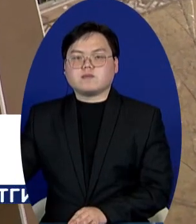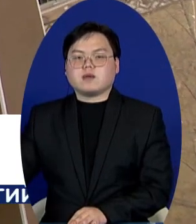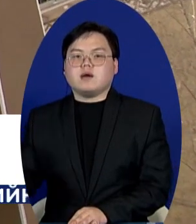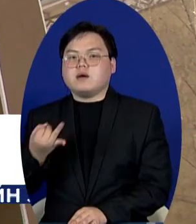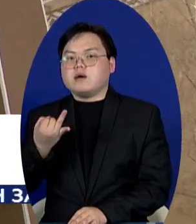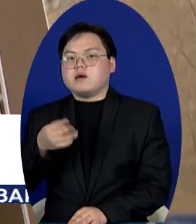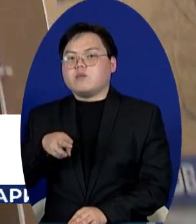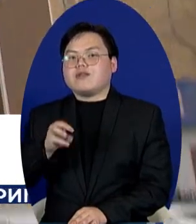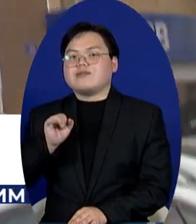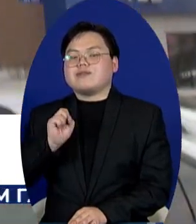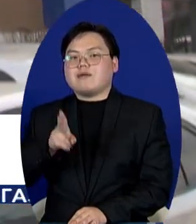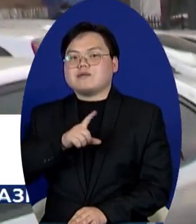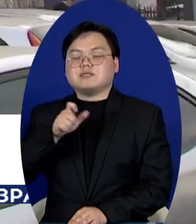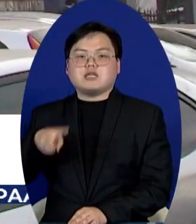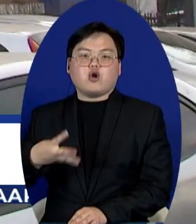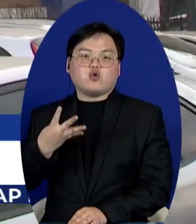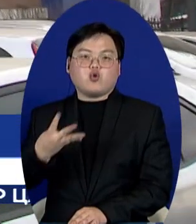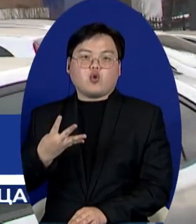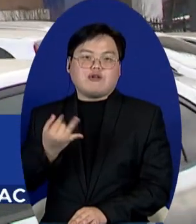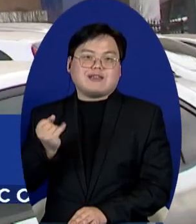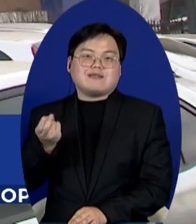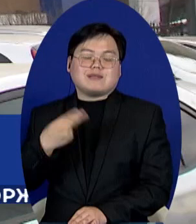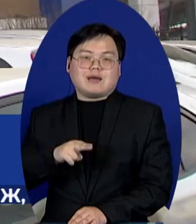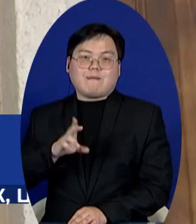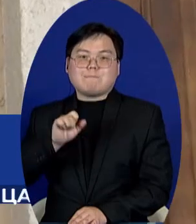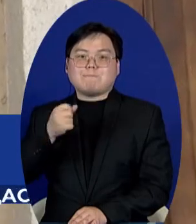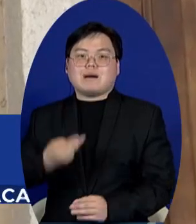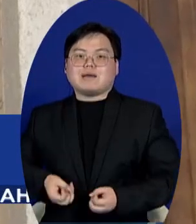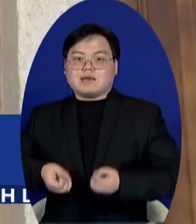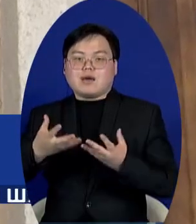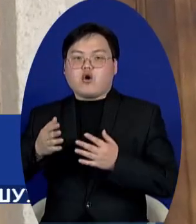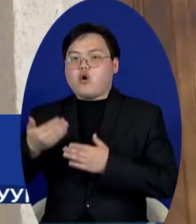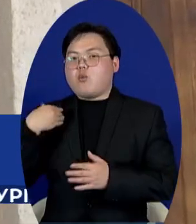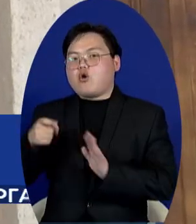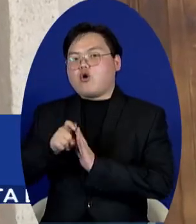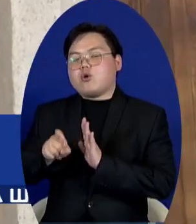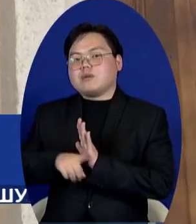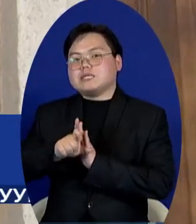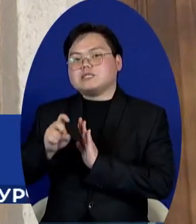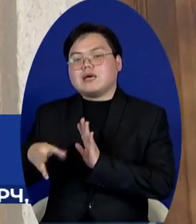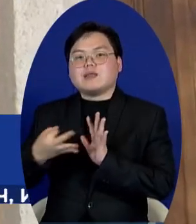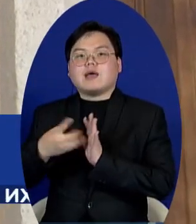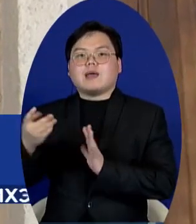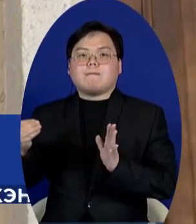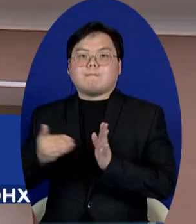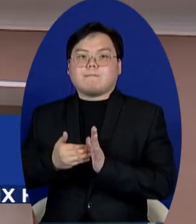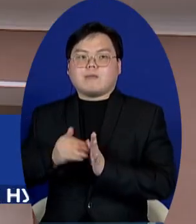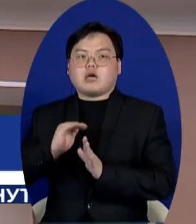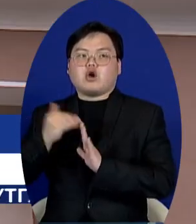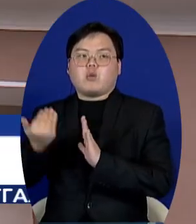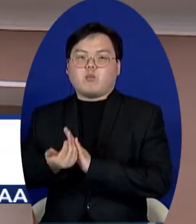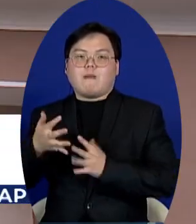Ипотекийн зээл олголтоор нийтдээ 4 ихний төгрөгийн багц Монгол банкнаас гарч өнгөрсөн хугацаанд хөтөлбөрийн зээлэр 81 мянган гаруй өрх орон сууцтай